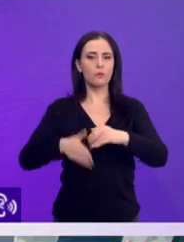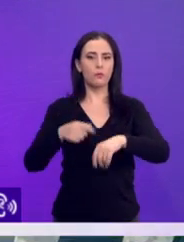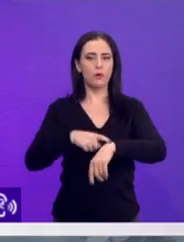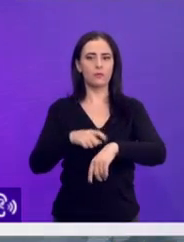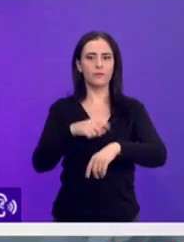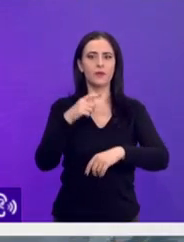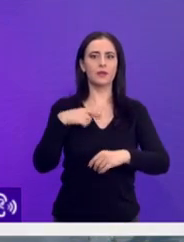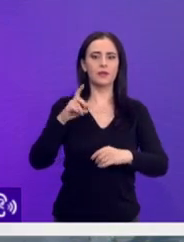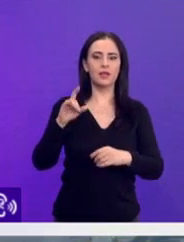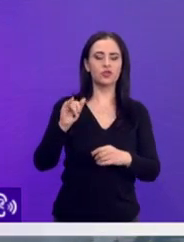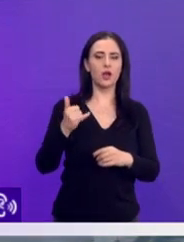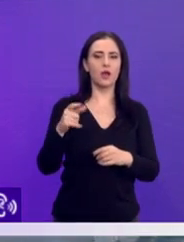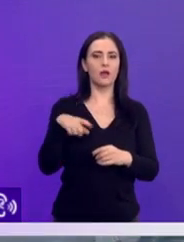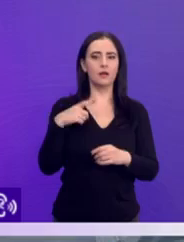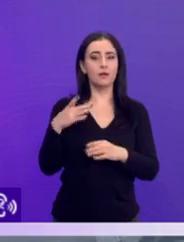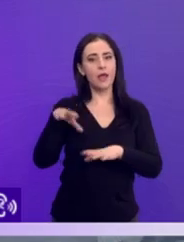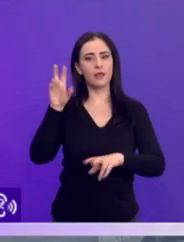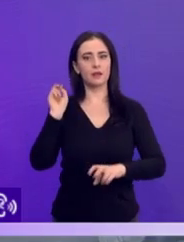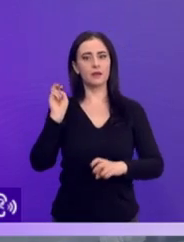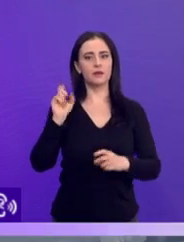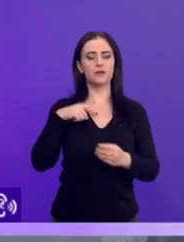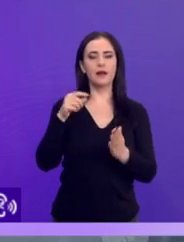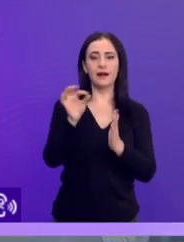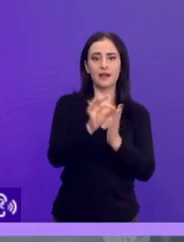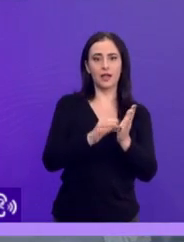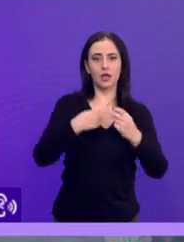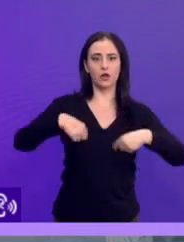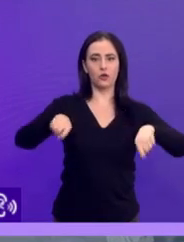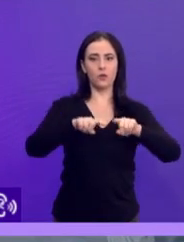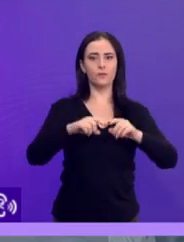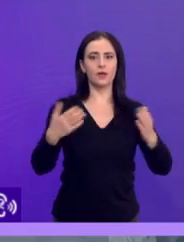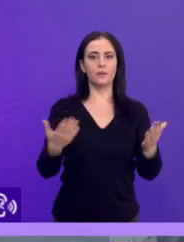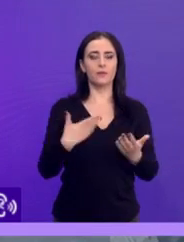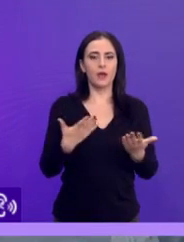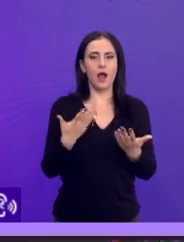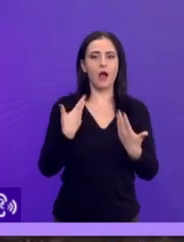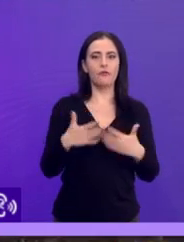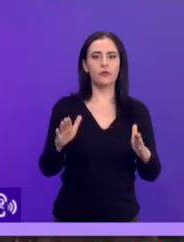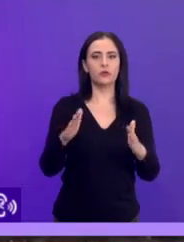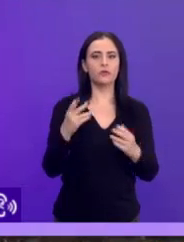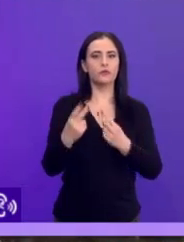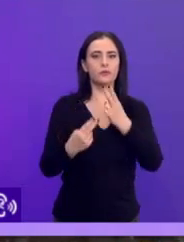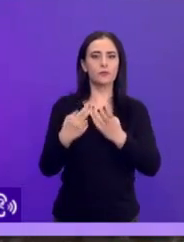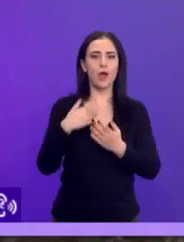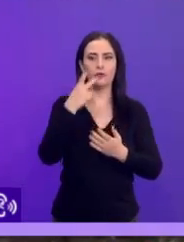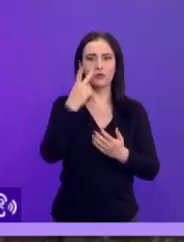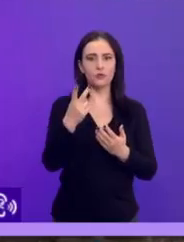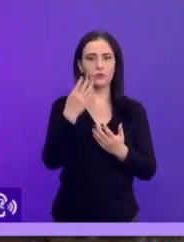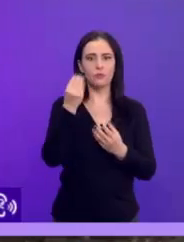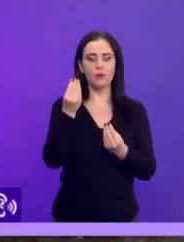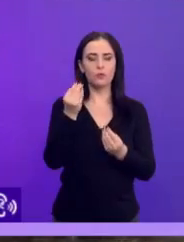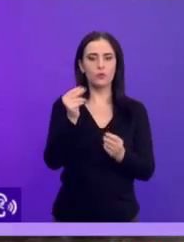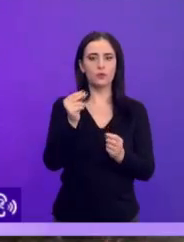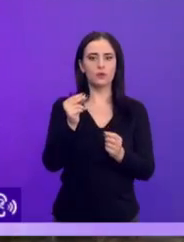deja băteau la ușă prietenii noștri, care au spus că arde pensiunea. Am văzut că era un foc destul